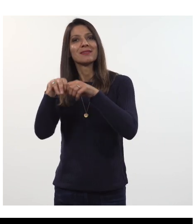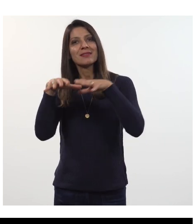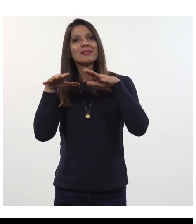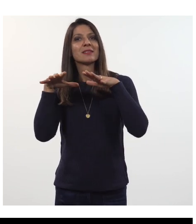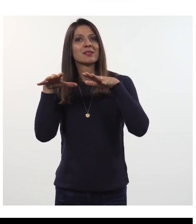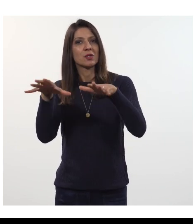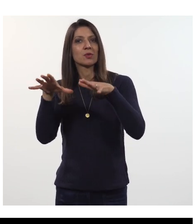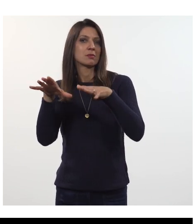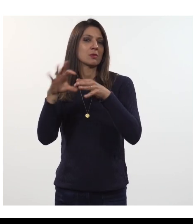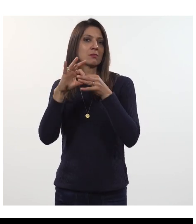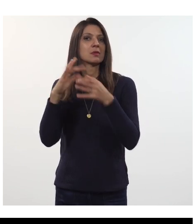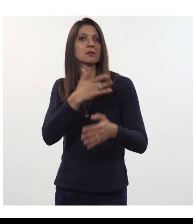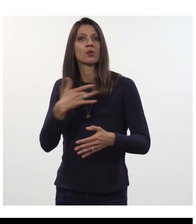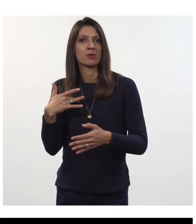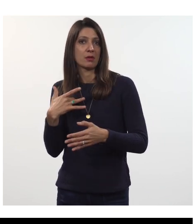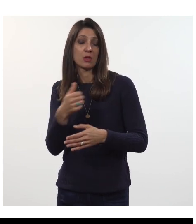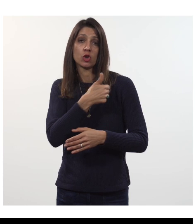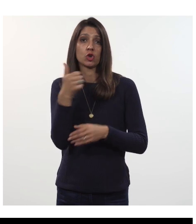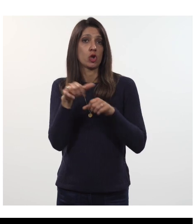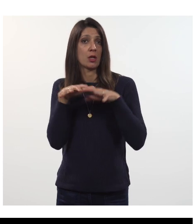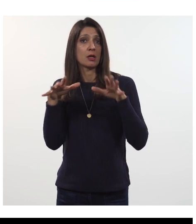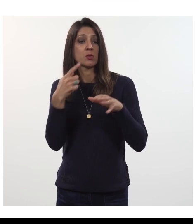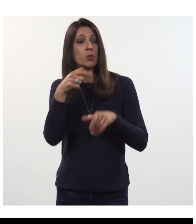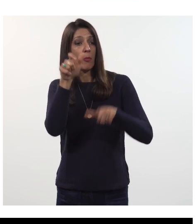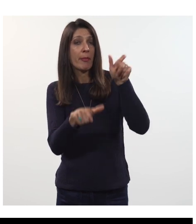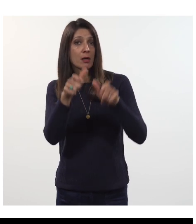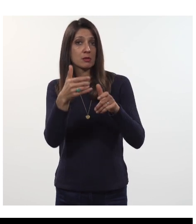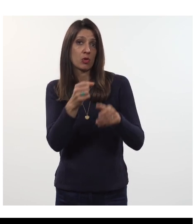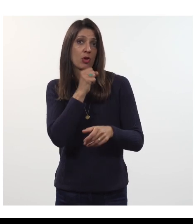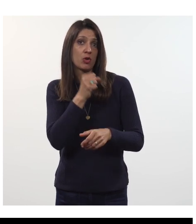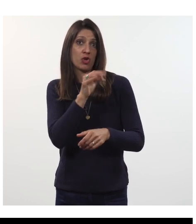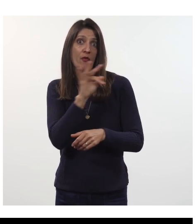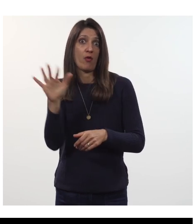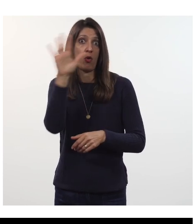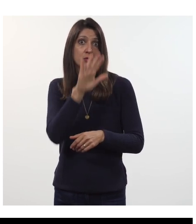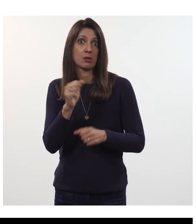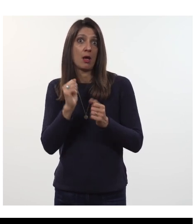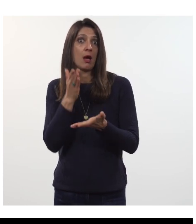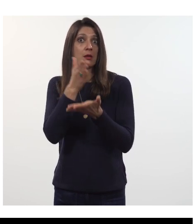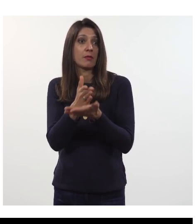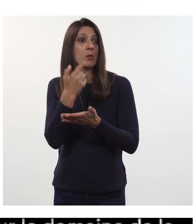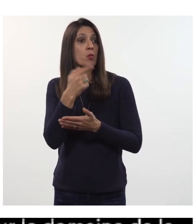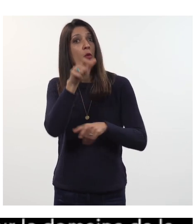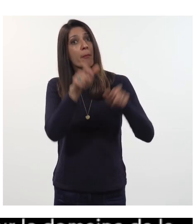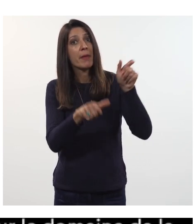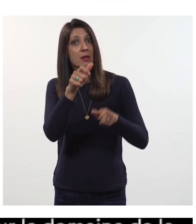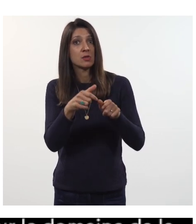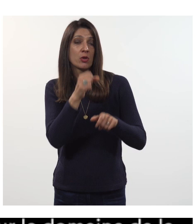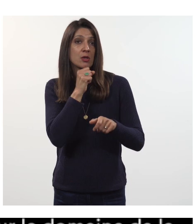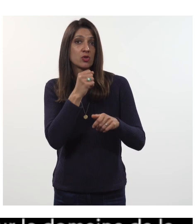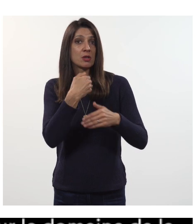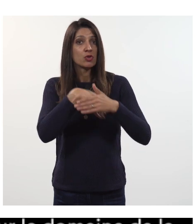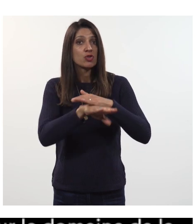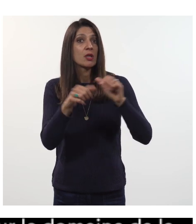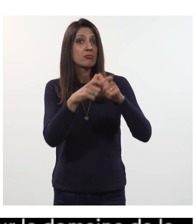l'INUT, où on était le seul réseau nutrition personnes âgées en France à intervenir auprès des personnes âgées en institution et également